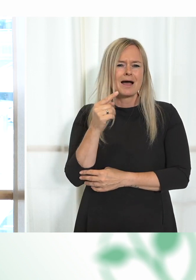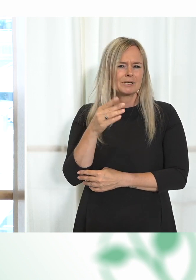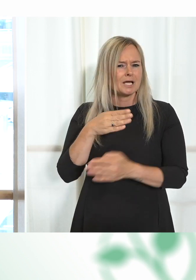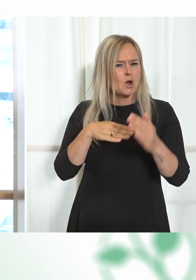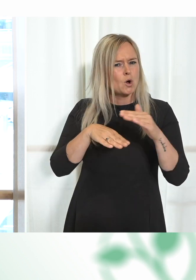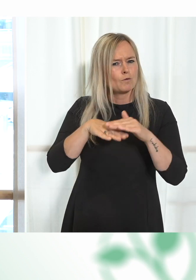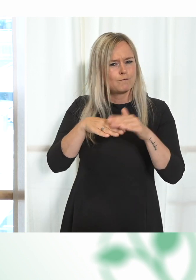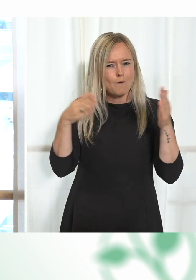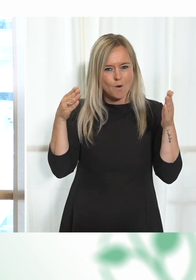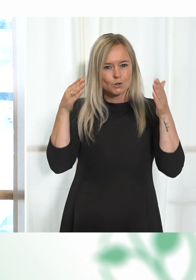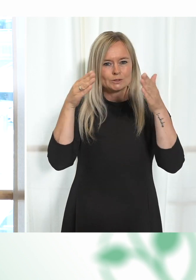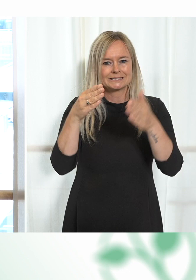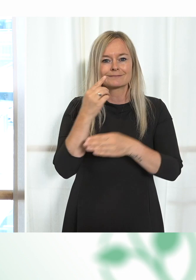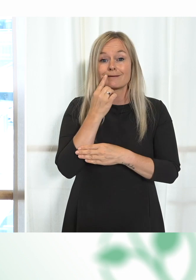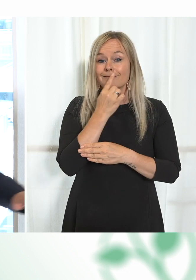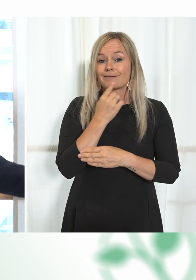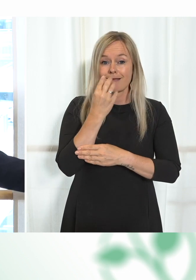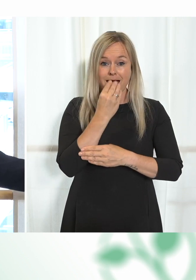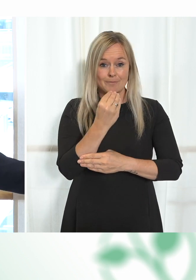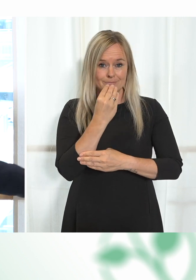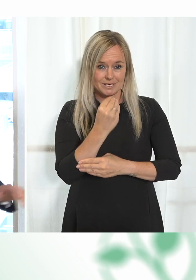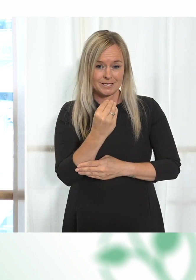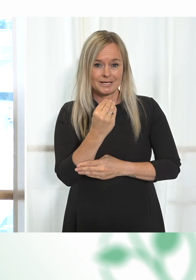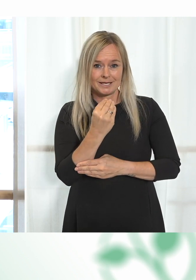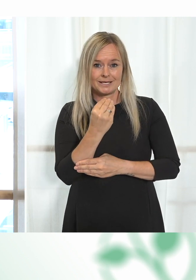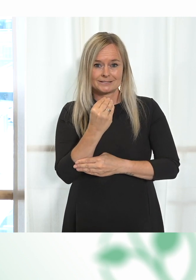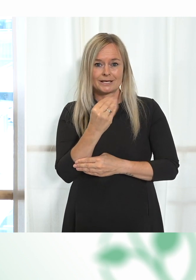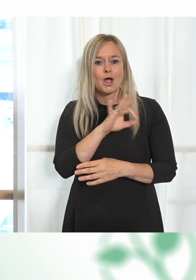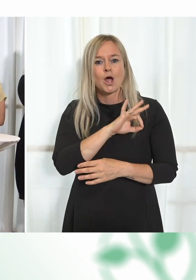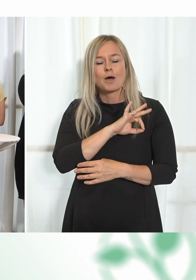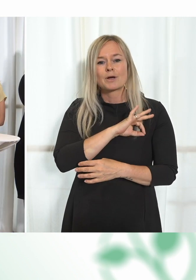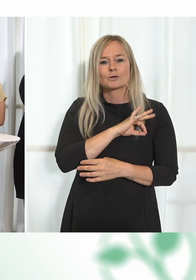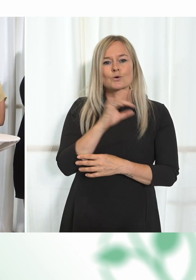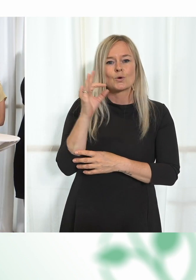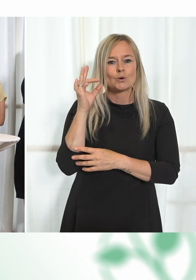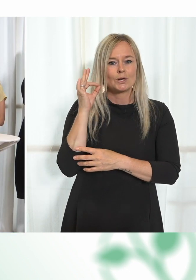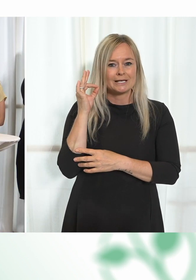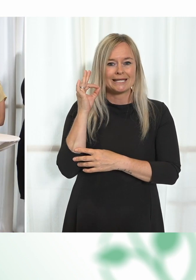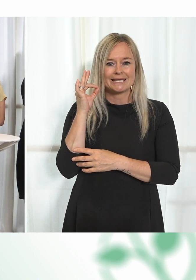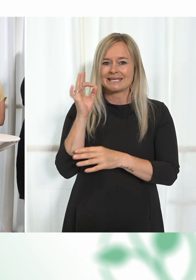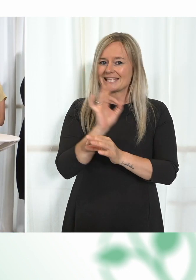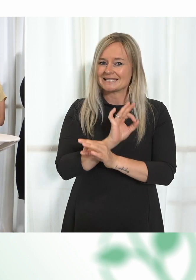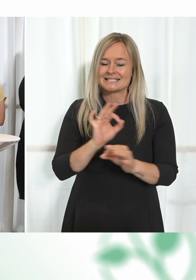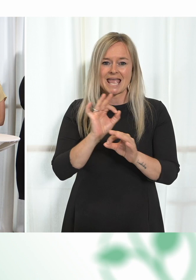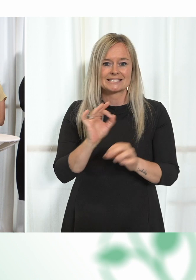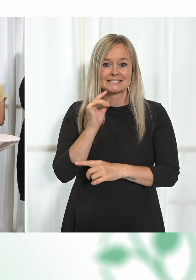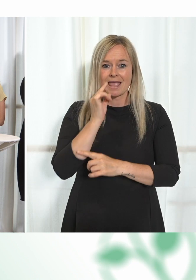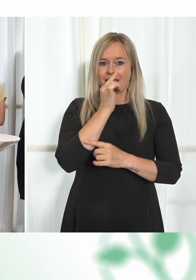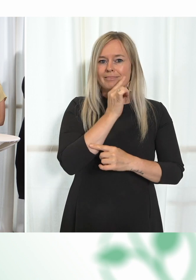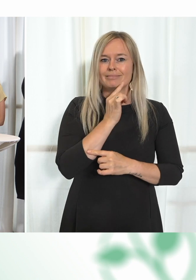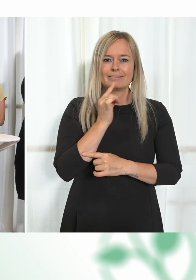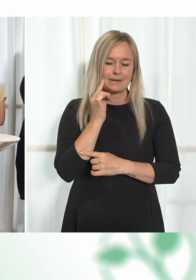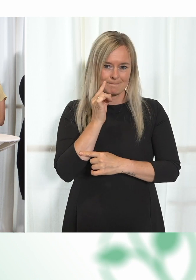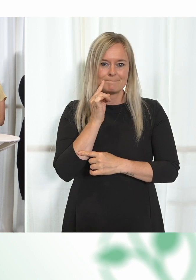dann auf das Lippenlesen. Und das habe ich bei der Kollegin, die wirklich so präzise auch ihre Lippen